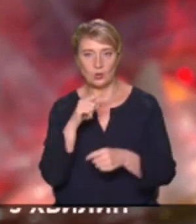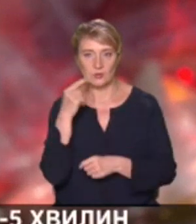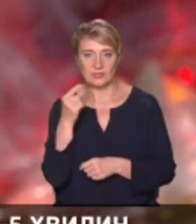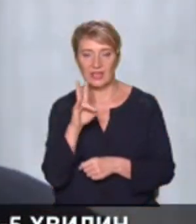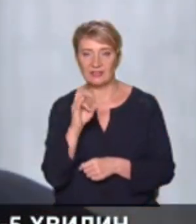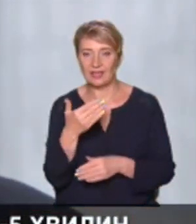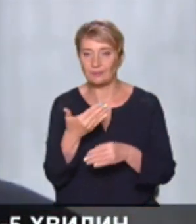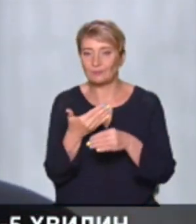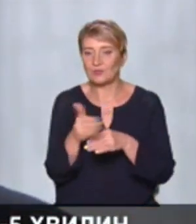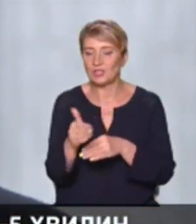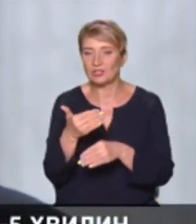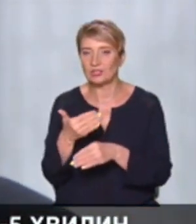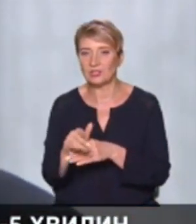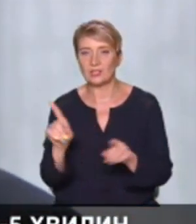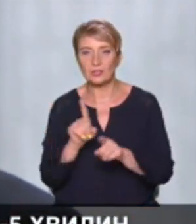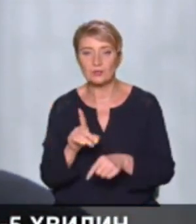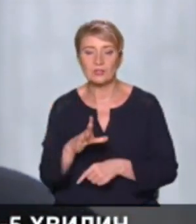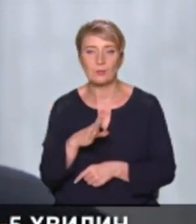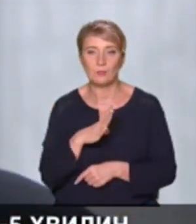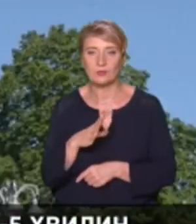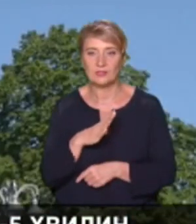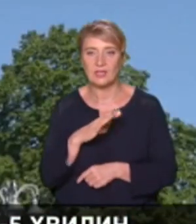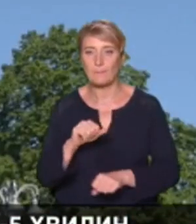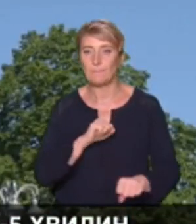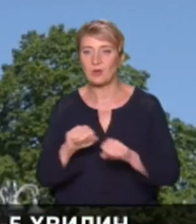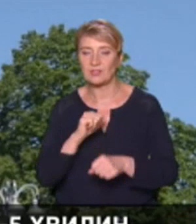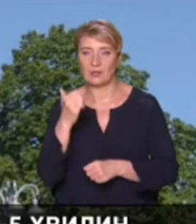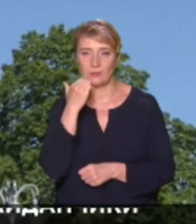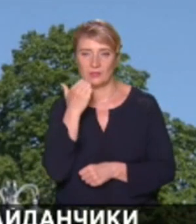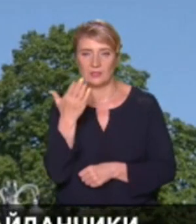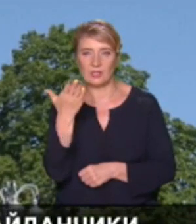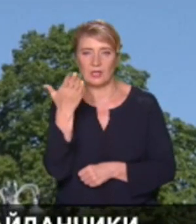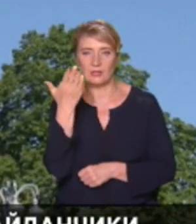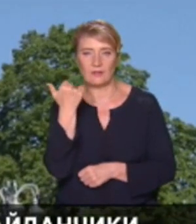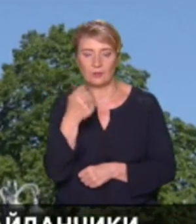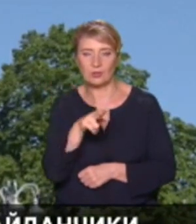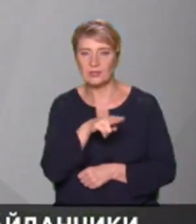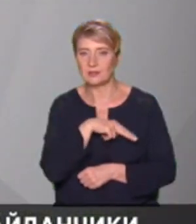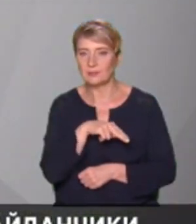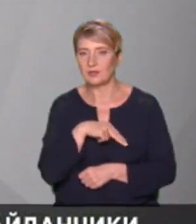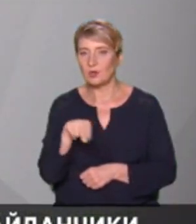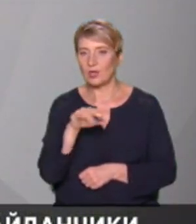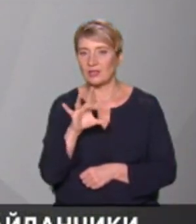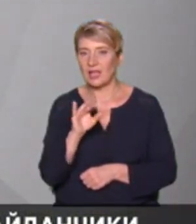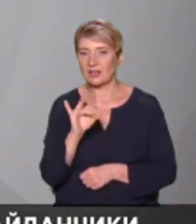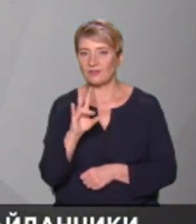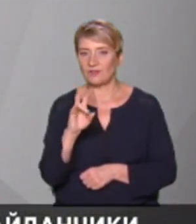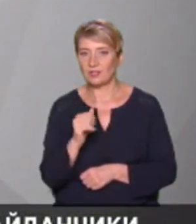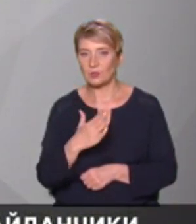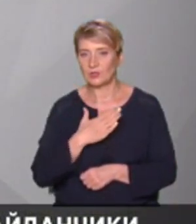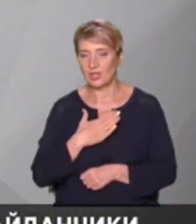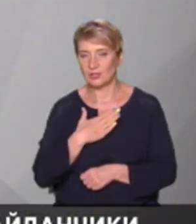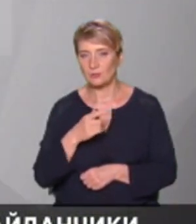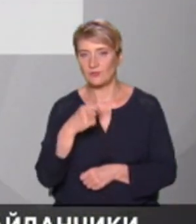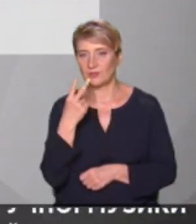На три і більше. Та хоч би що там було, правитель Московії вже давно тягне на премію Дарвіна. На нашому віку ми